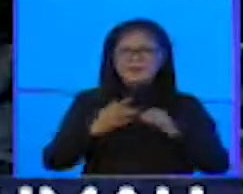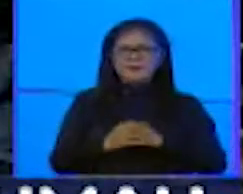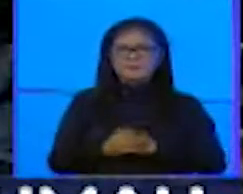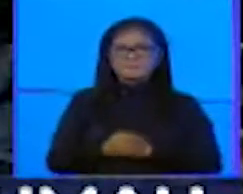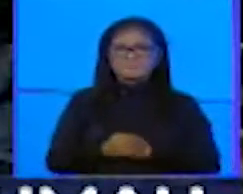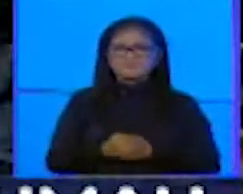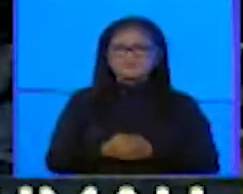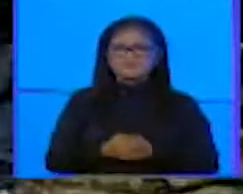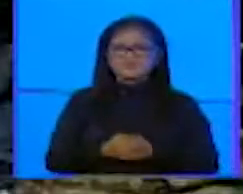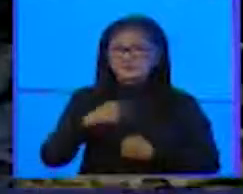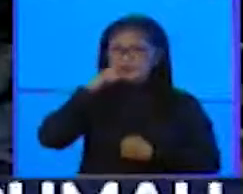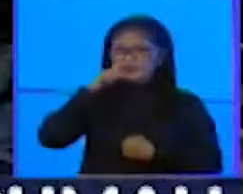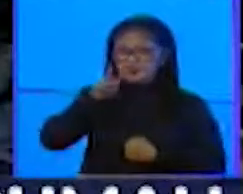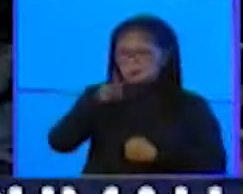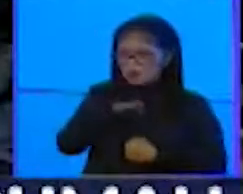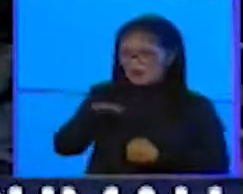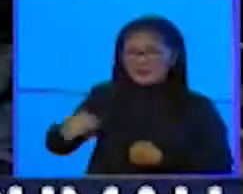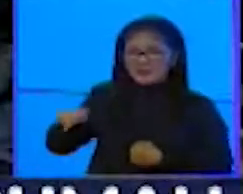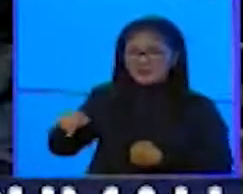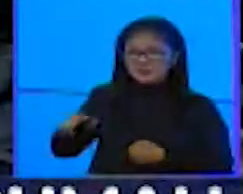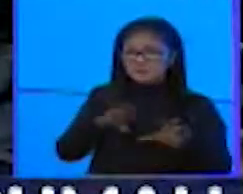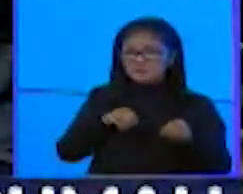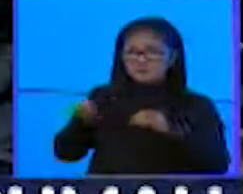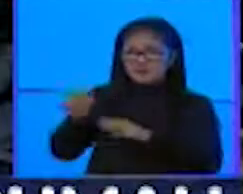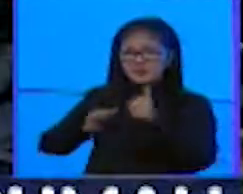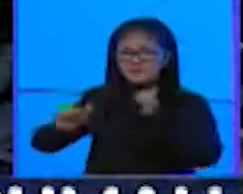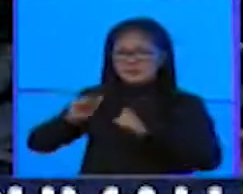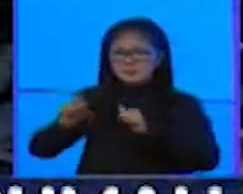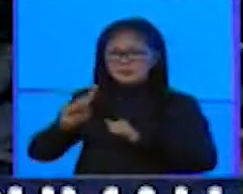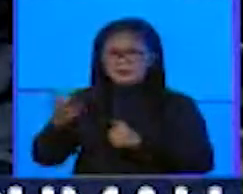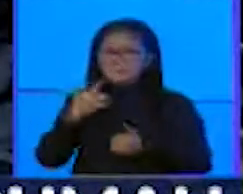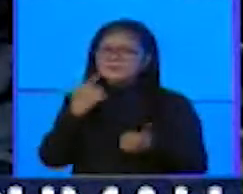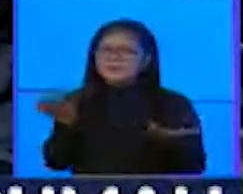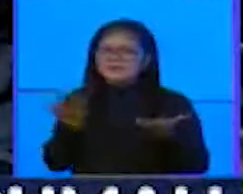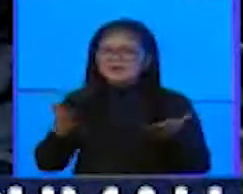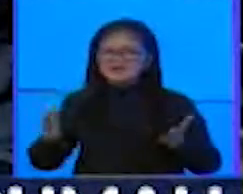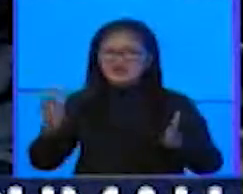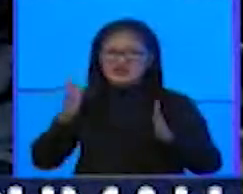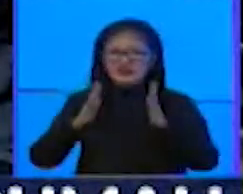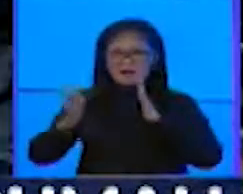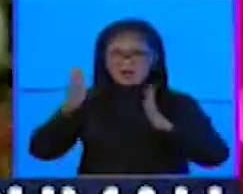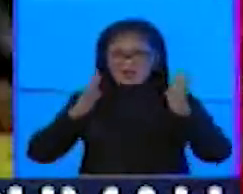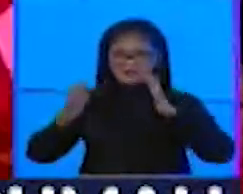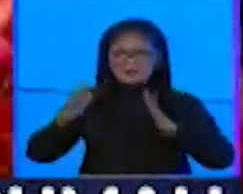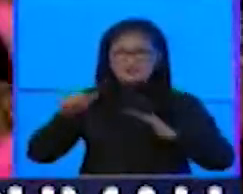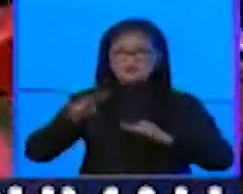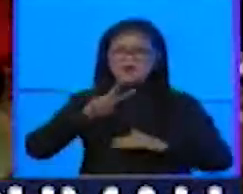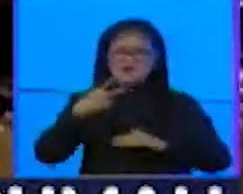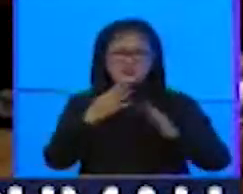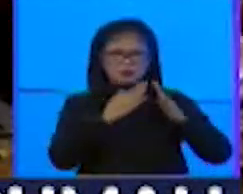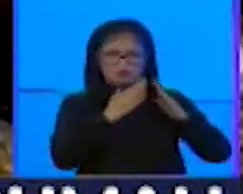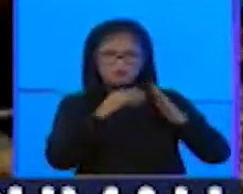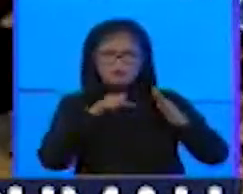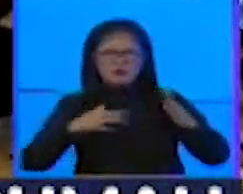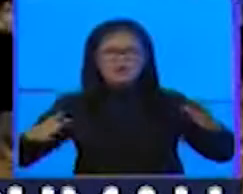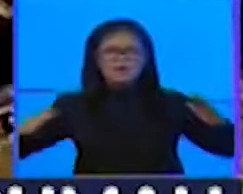Ayah dua anak ini pun berinisiatif memindahkan kegiatan mereka yang biasanya dilakukan di alam bebas ke dalam rumah mereka. Berkemah di pekarangan